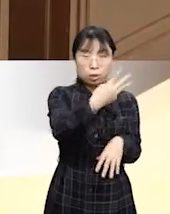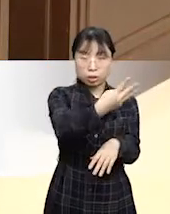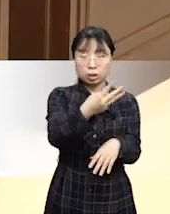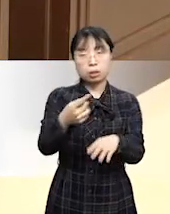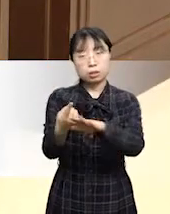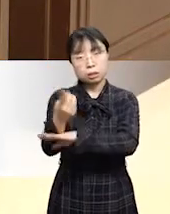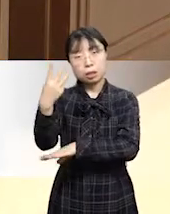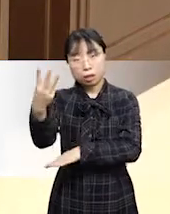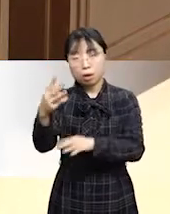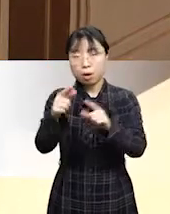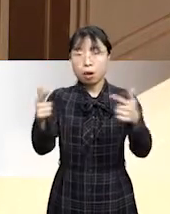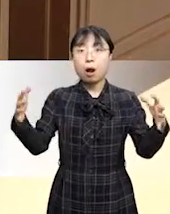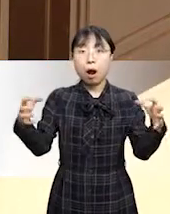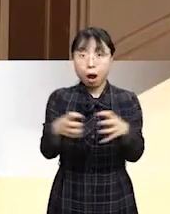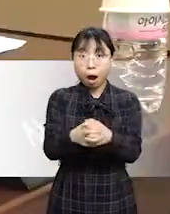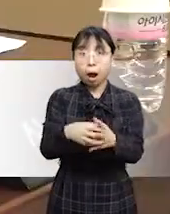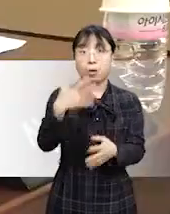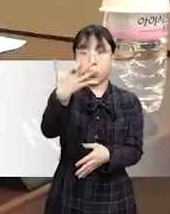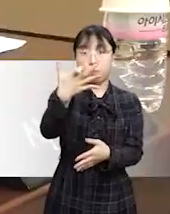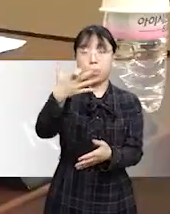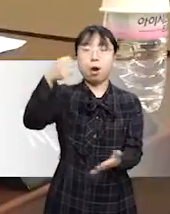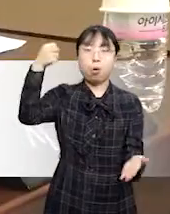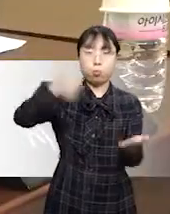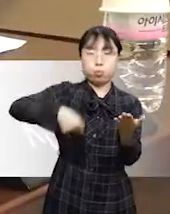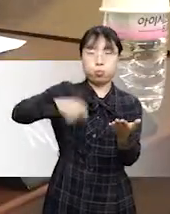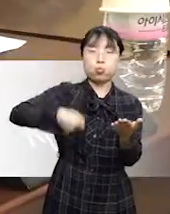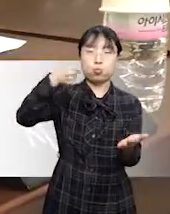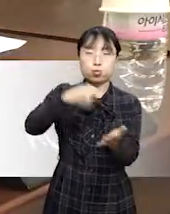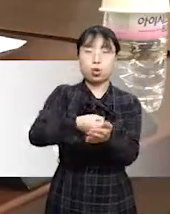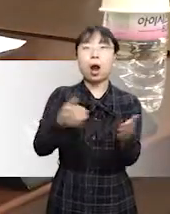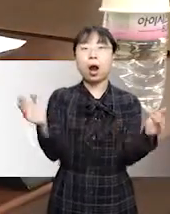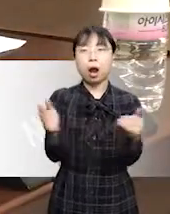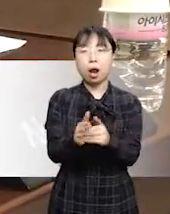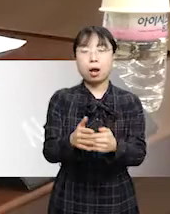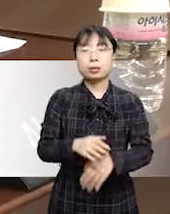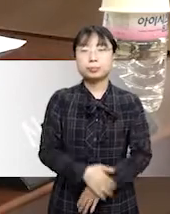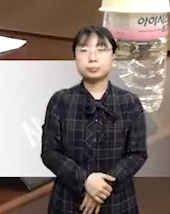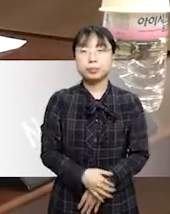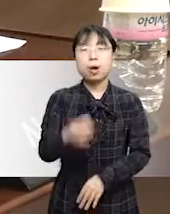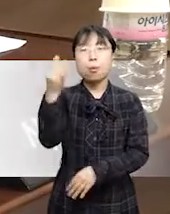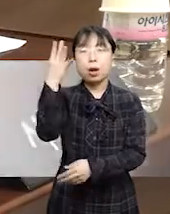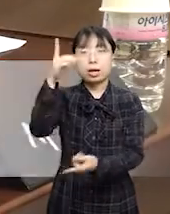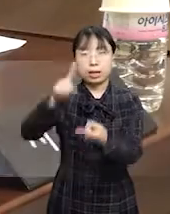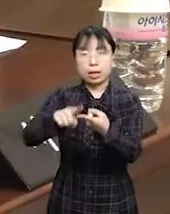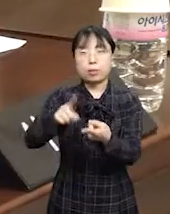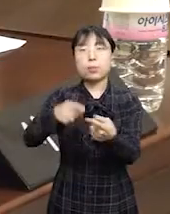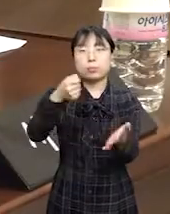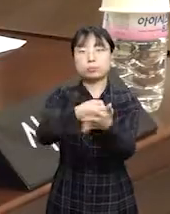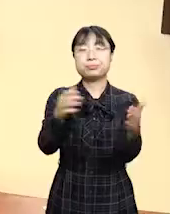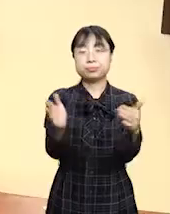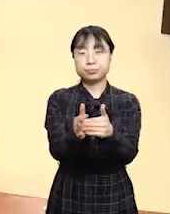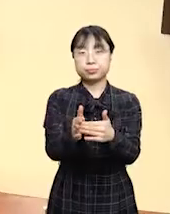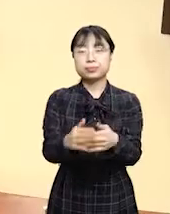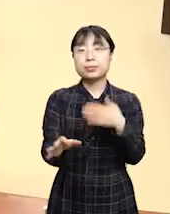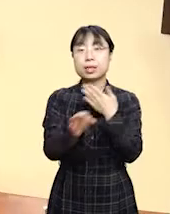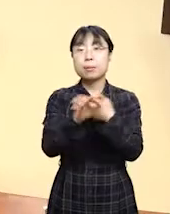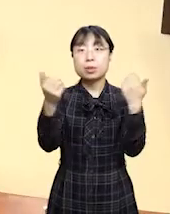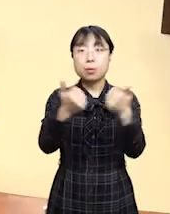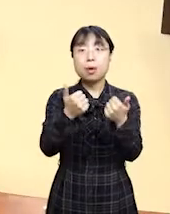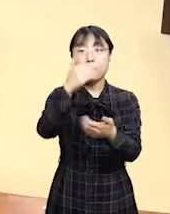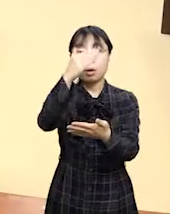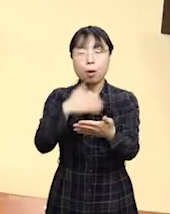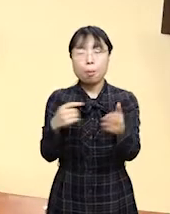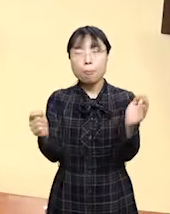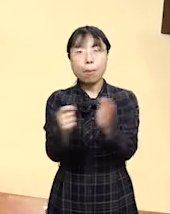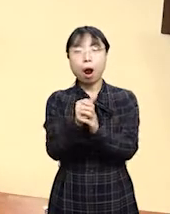3건 등 총 19건의 안건을 심의했는데요. 모두 원안대로 가결했습니다. 임시회 안건 중 주목할